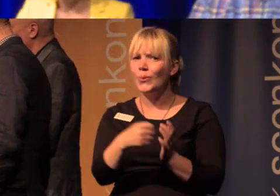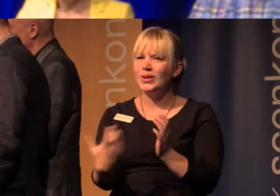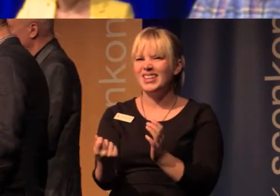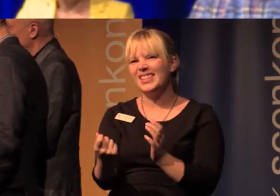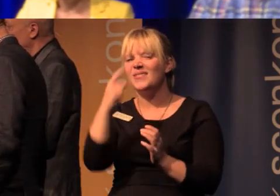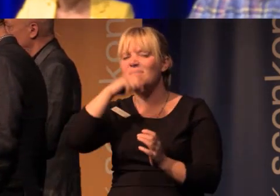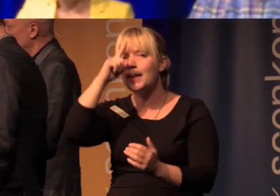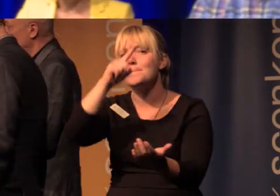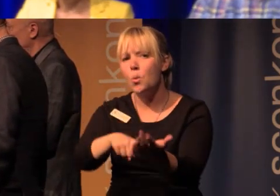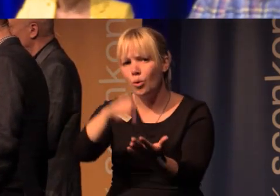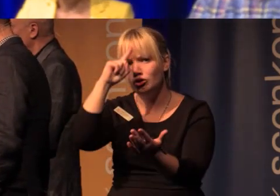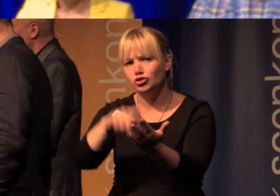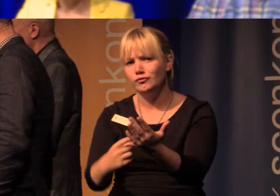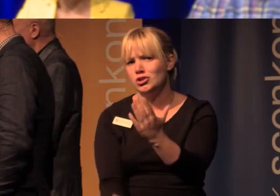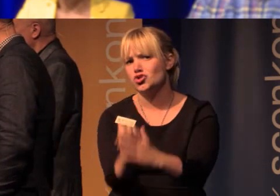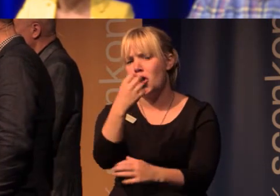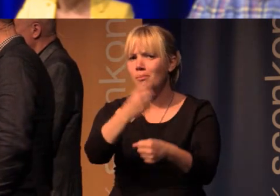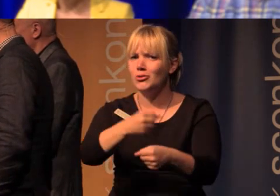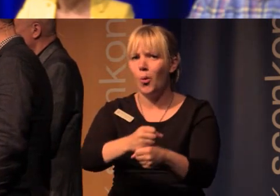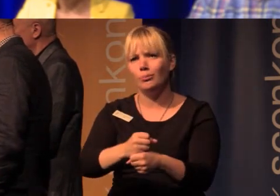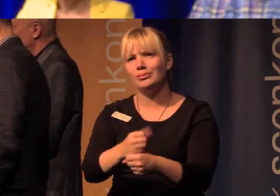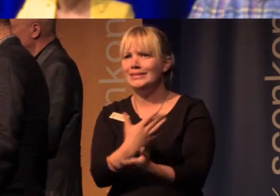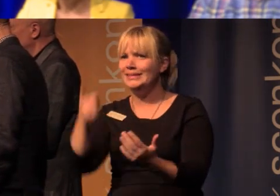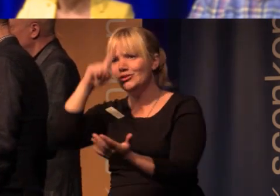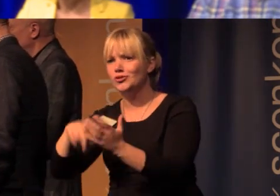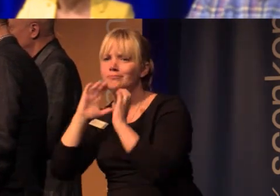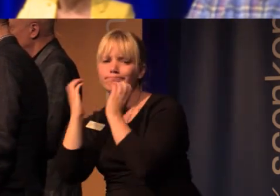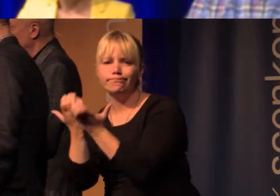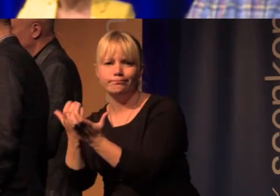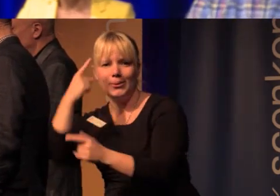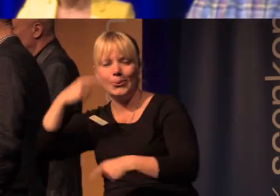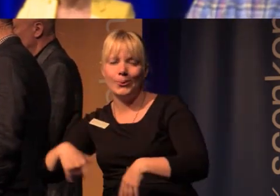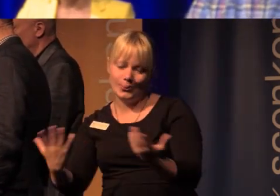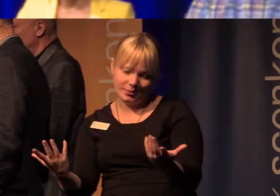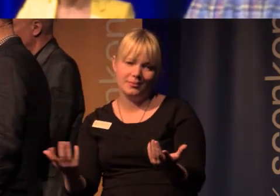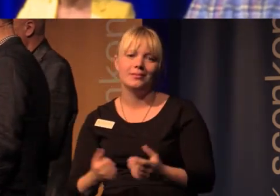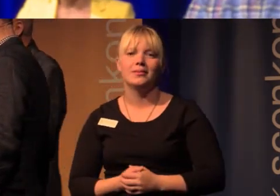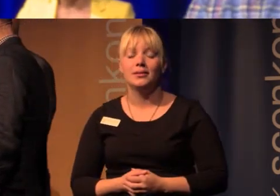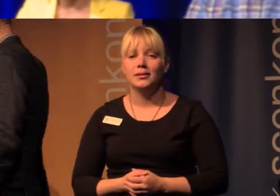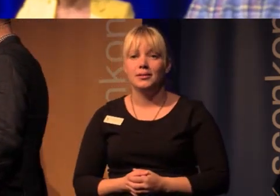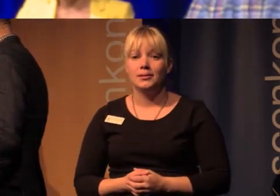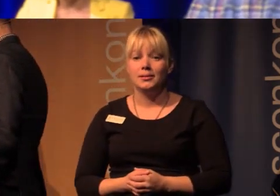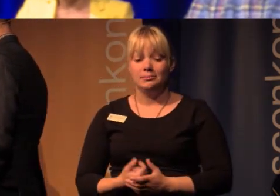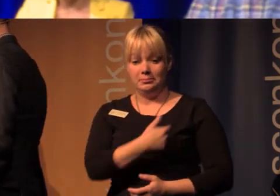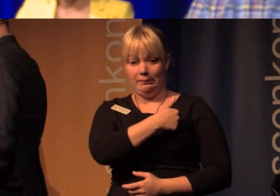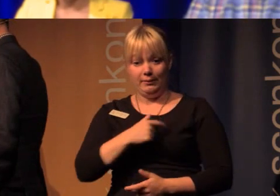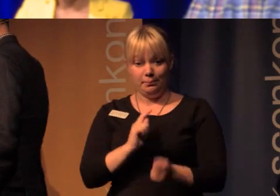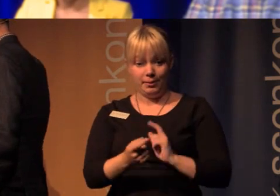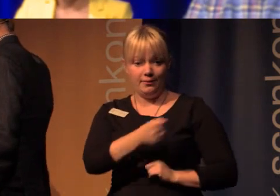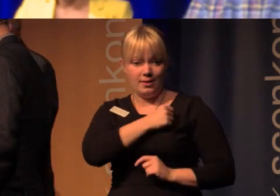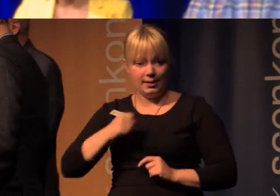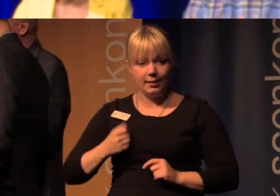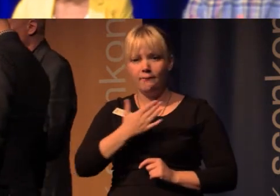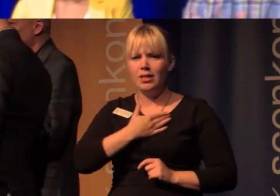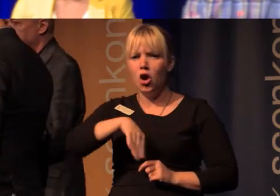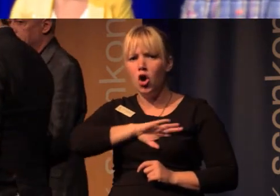jobb och inte just att bevara kulturen i sig. Vi vill när vi hamnar i regering tillsätta en utredning för att se